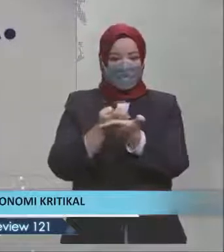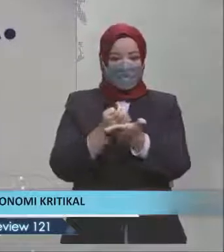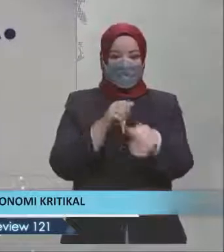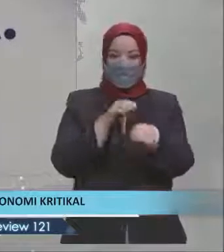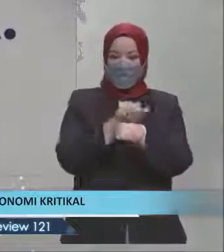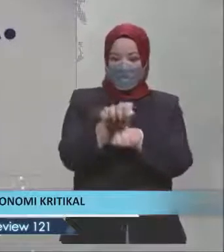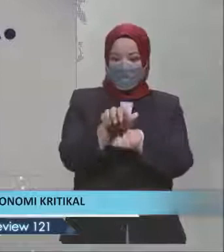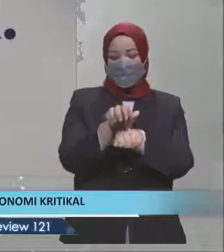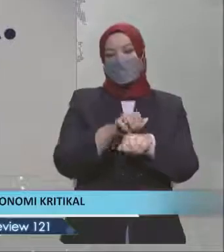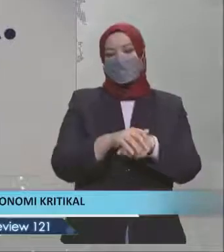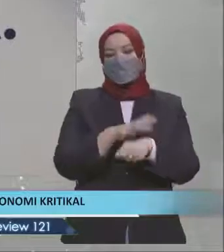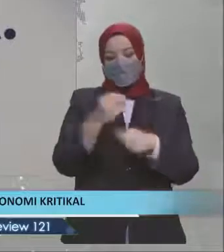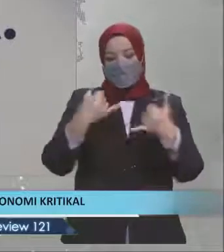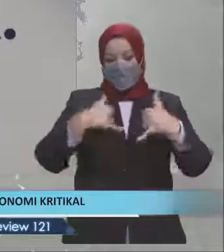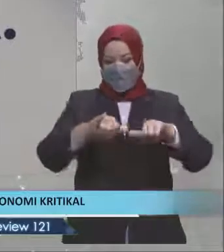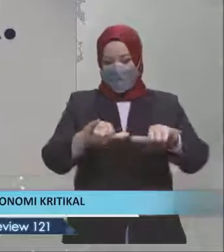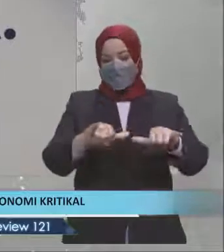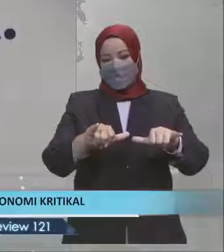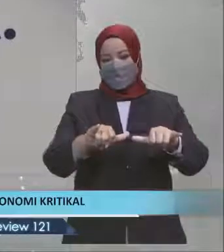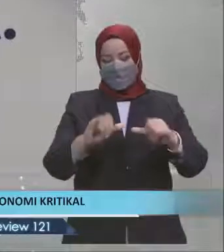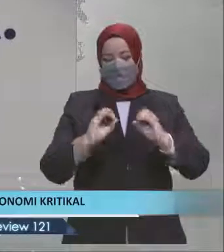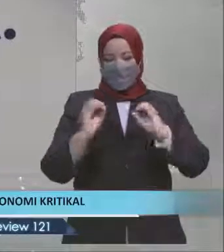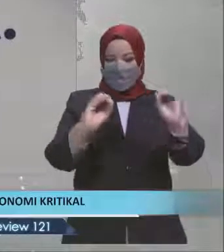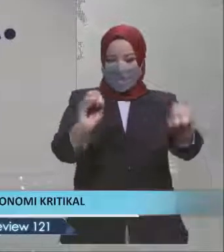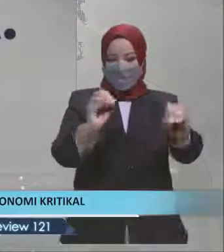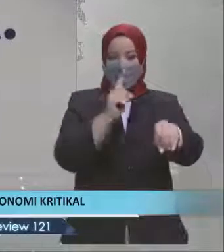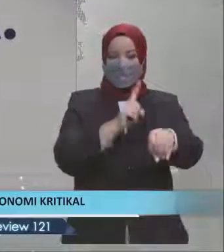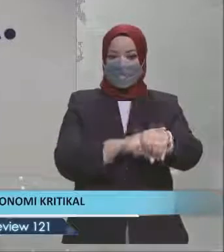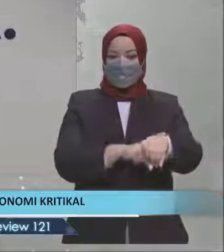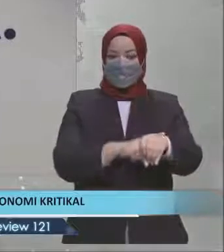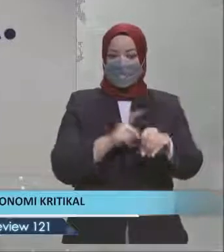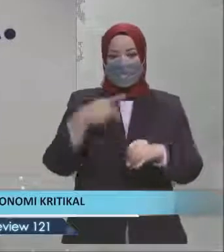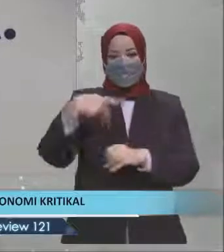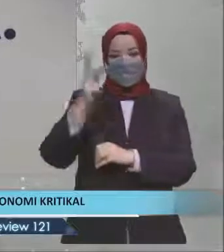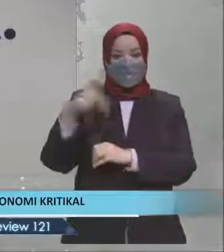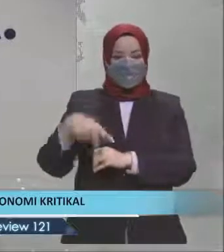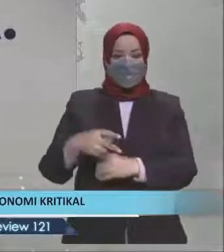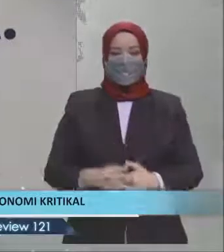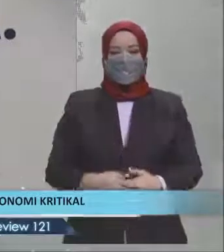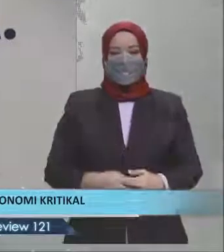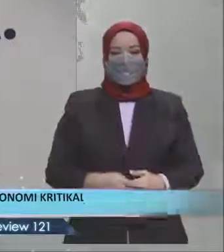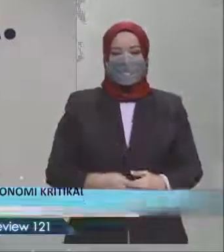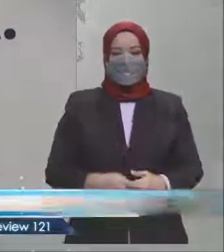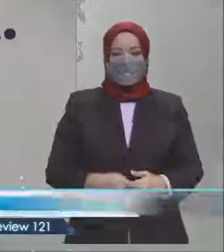ekonomi yang terkesan dan masih lagi beroperasi sewaktu PKP.